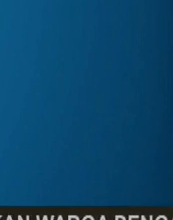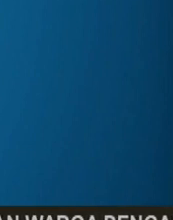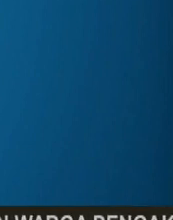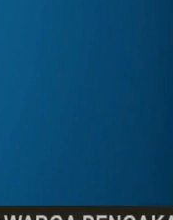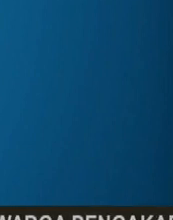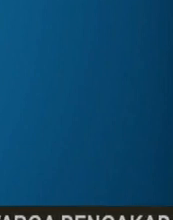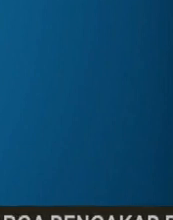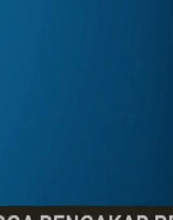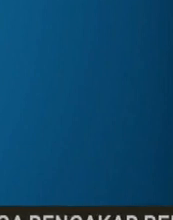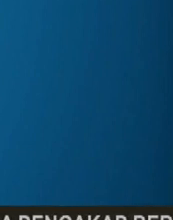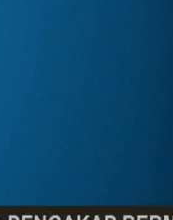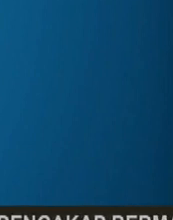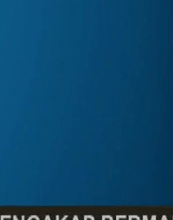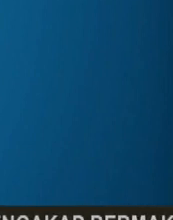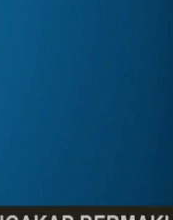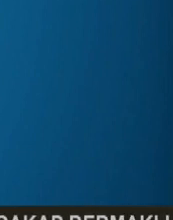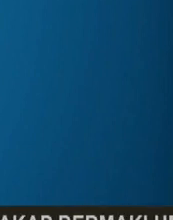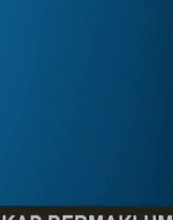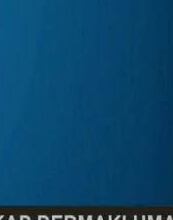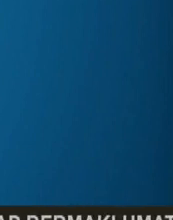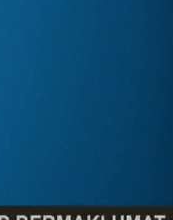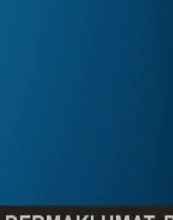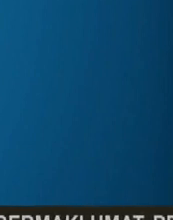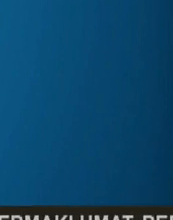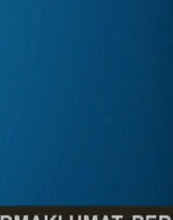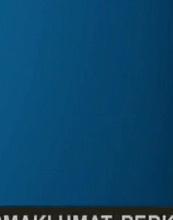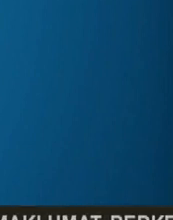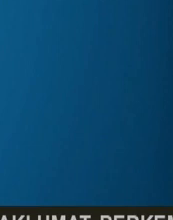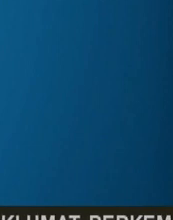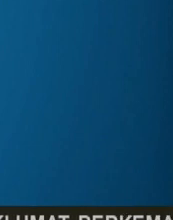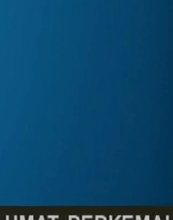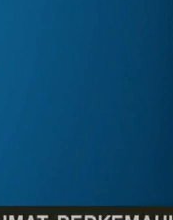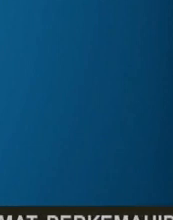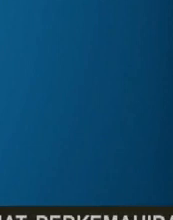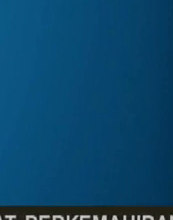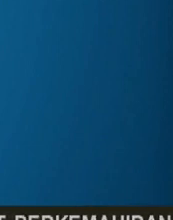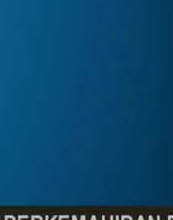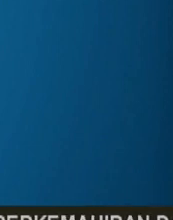menjelaskan bayaran compton berkenaan akan mengakibatkan cash berkenaan dihadapkan ke mahkamah